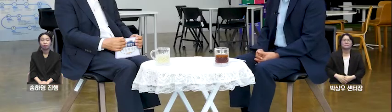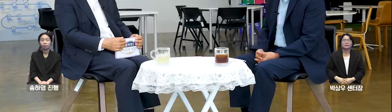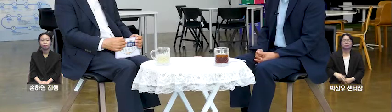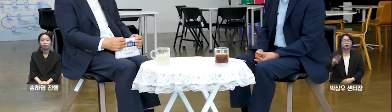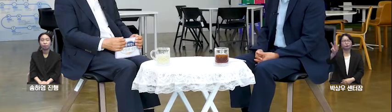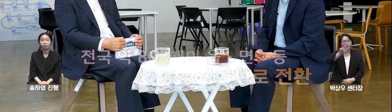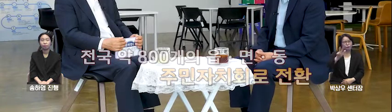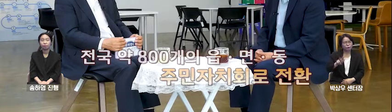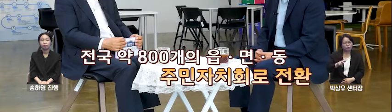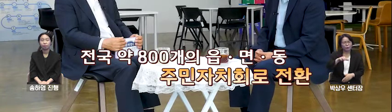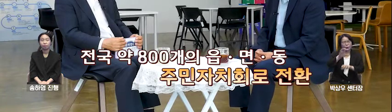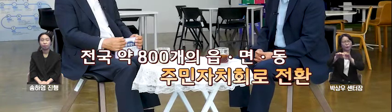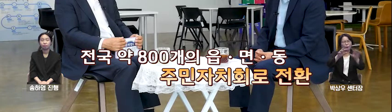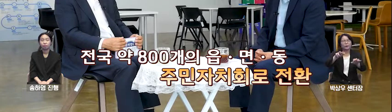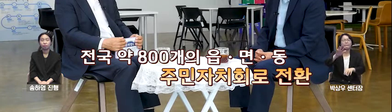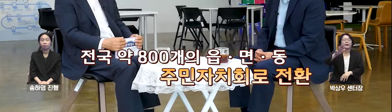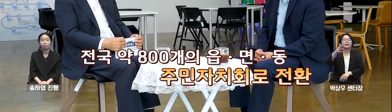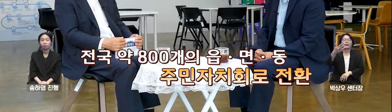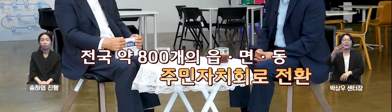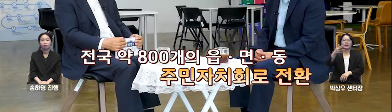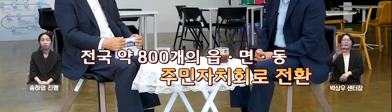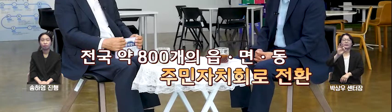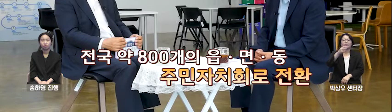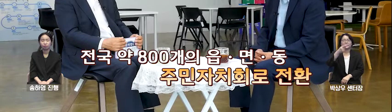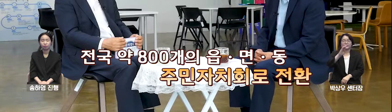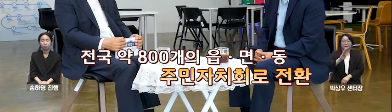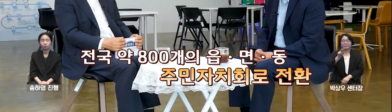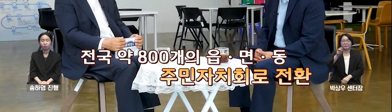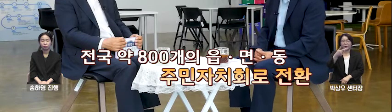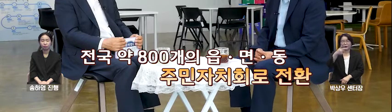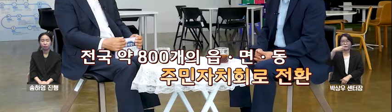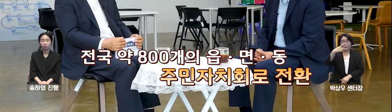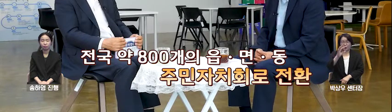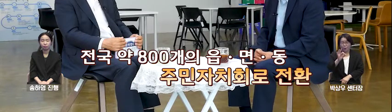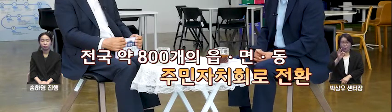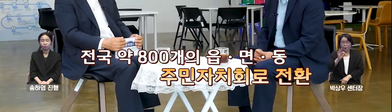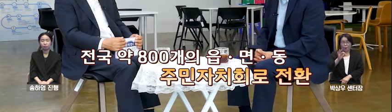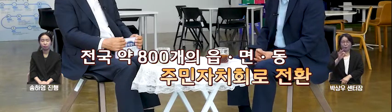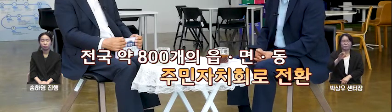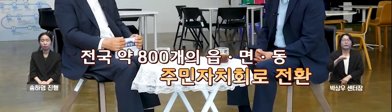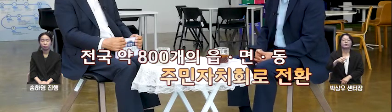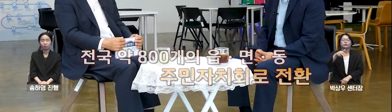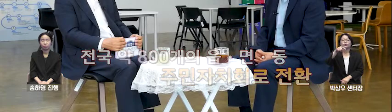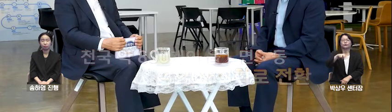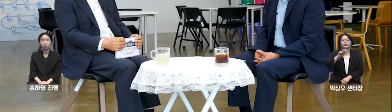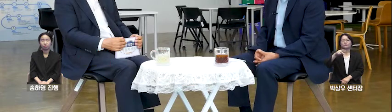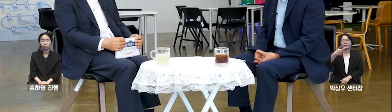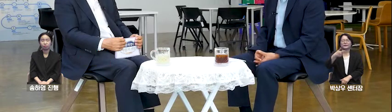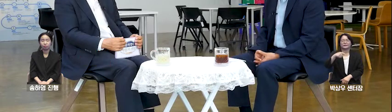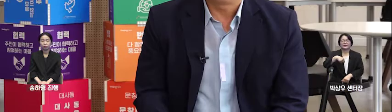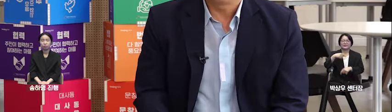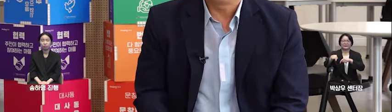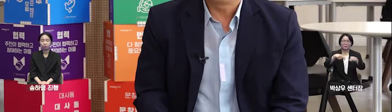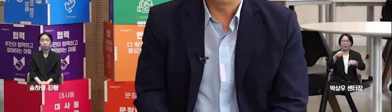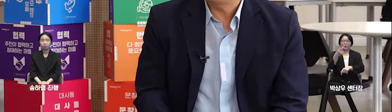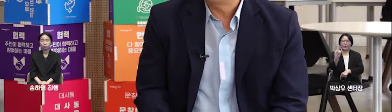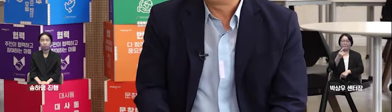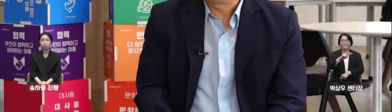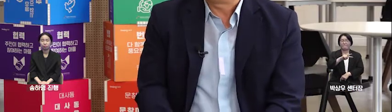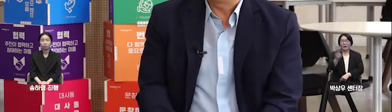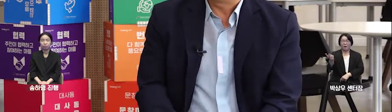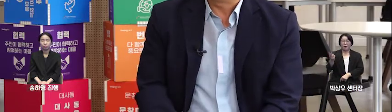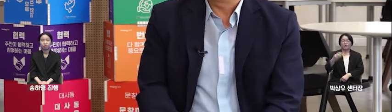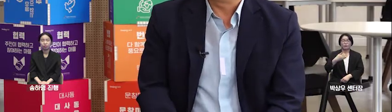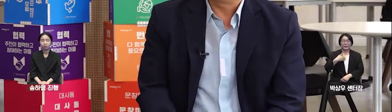한 800개의 읍면동이 다 주민자치로 지금 전환을 하고 있는 단계에 있습니다. 저희